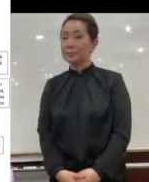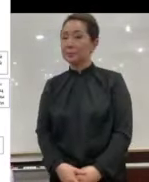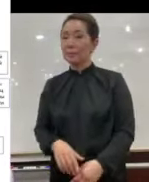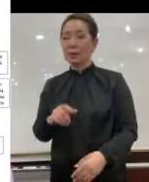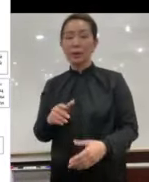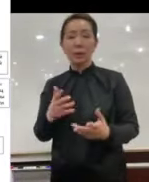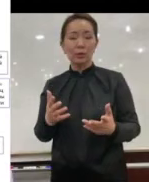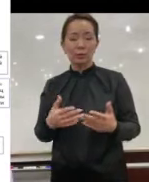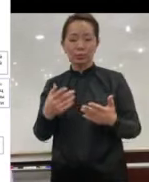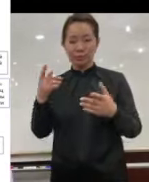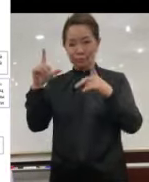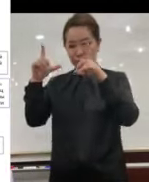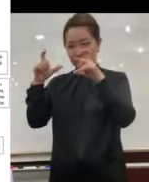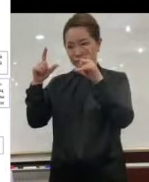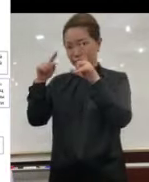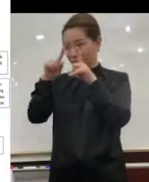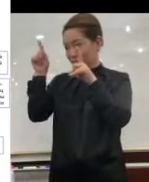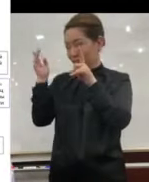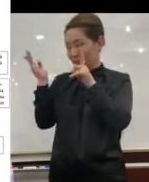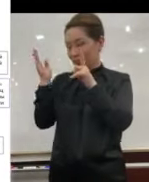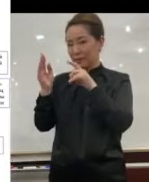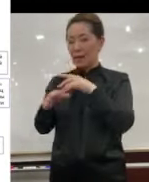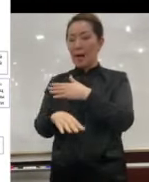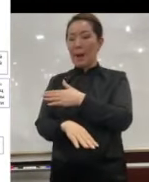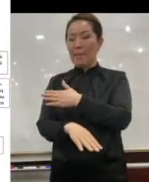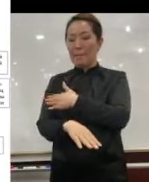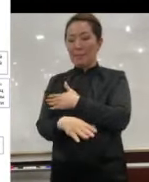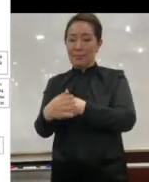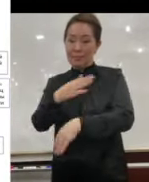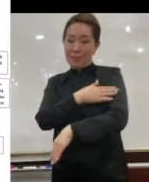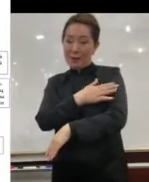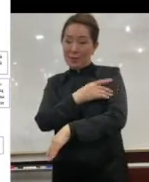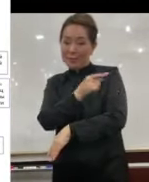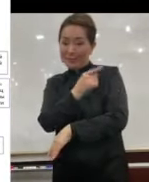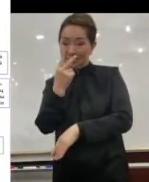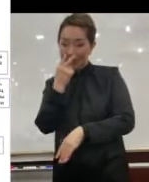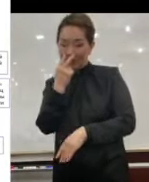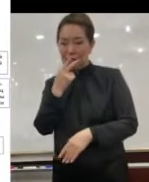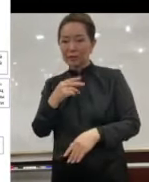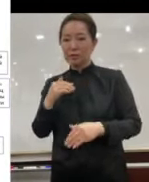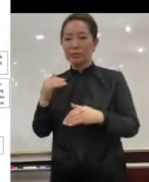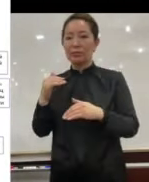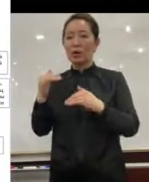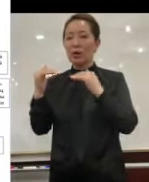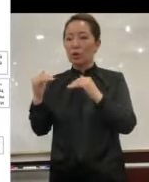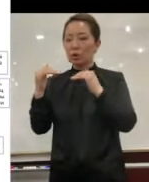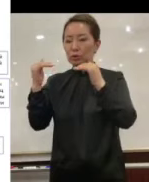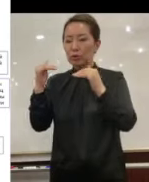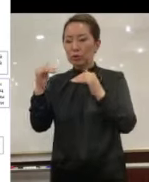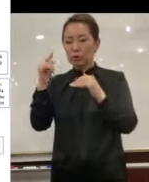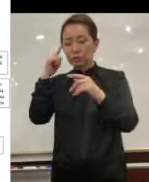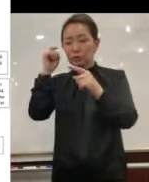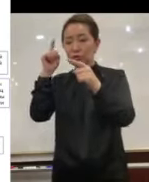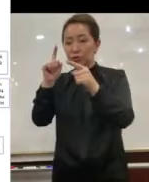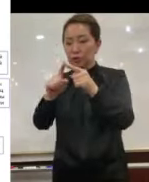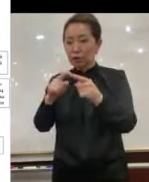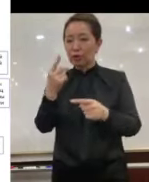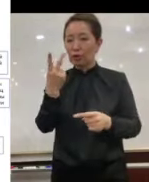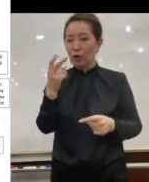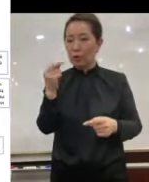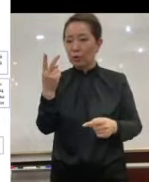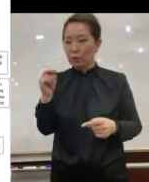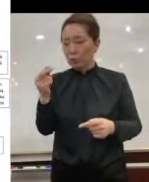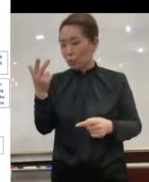За мөн зураглалын баруун гар талд та бүхэн харж байгаа хөгжлийн зорилт 2030 засгийн